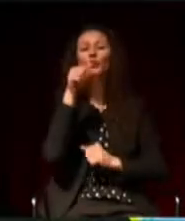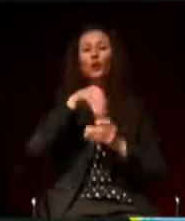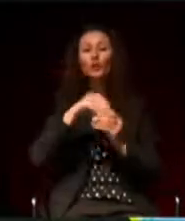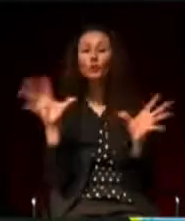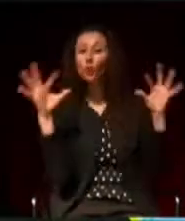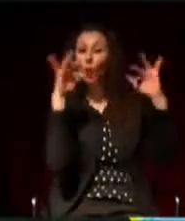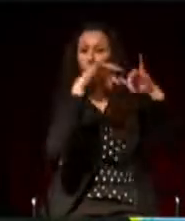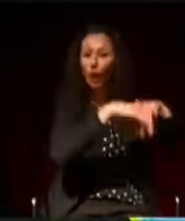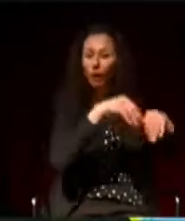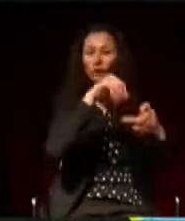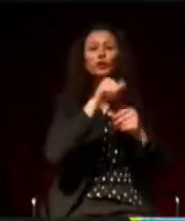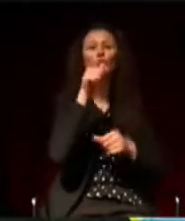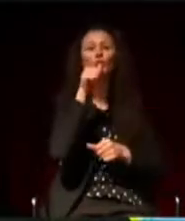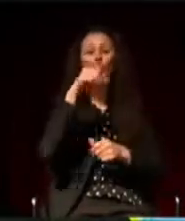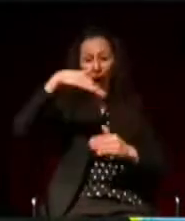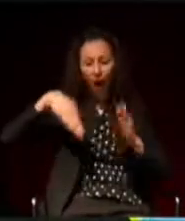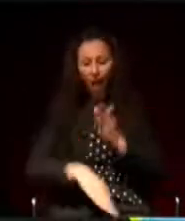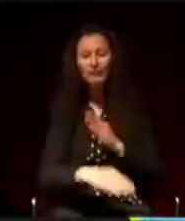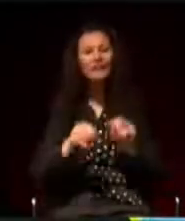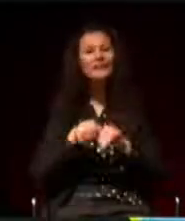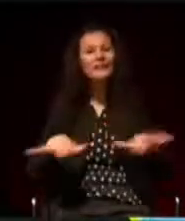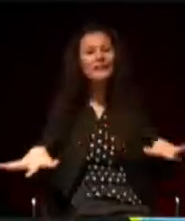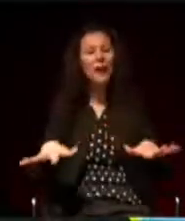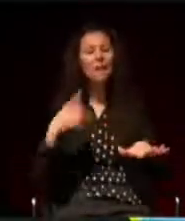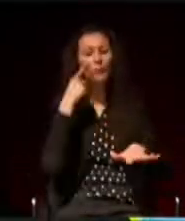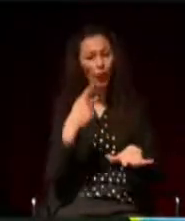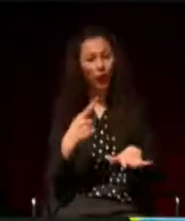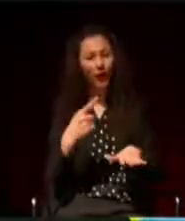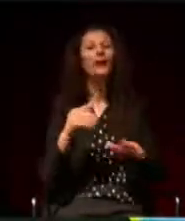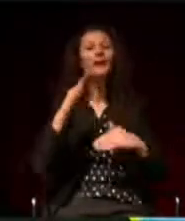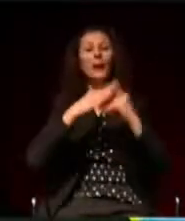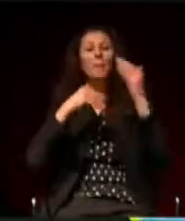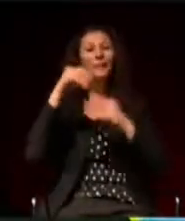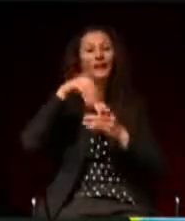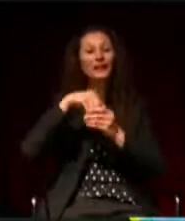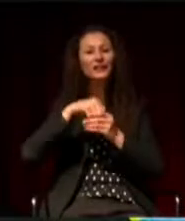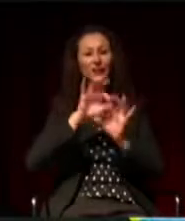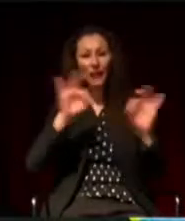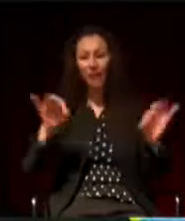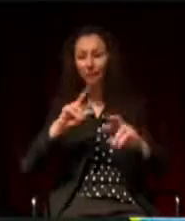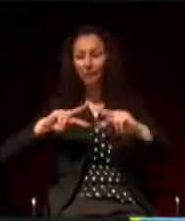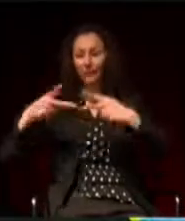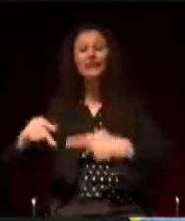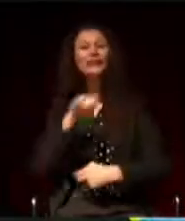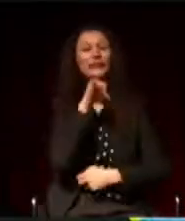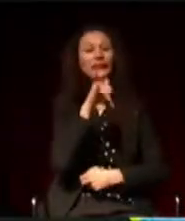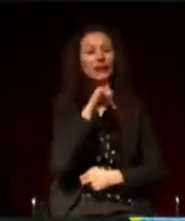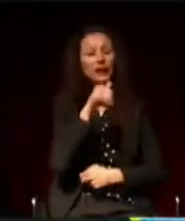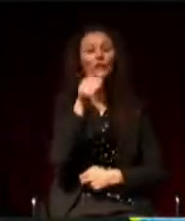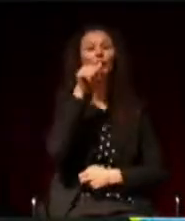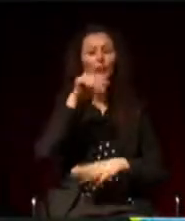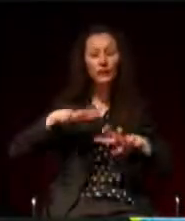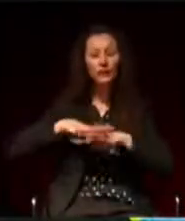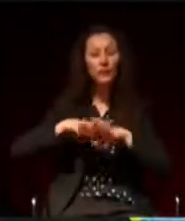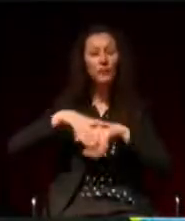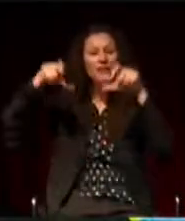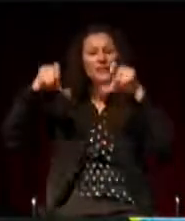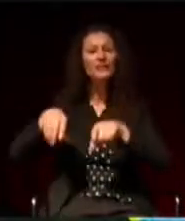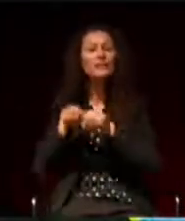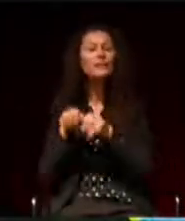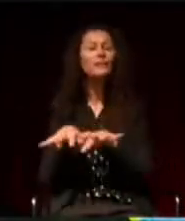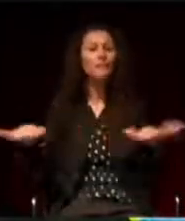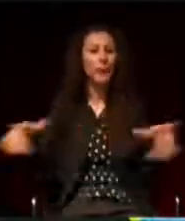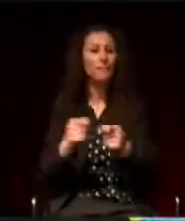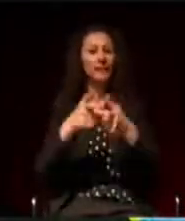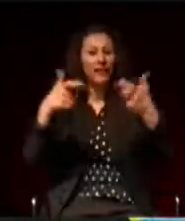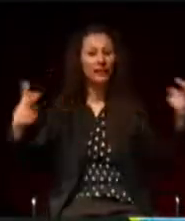sularının toplanarak yağmur suyu altyapı sistemine ulaştırılmak amacıyla yapı gruplarına entegre edilmiş gri su arıtma sistemlerinin